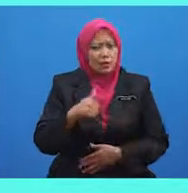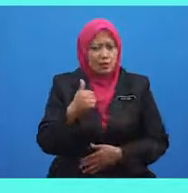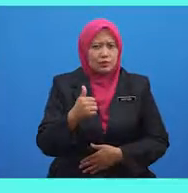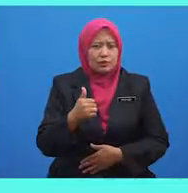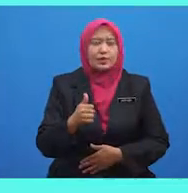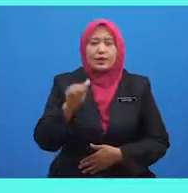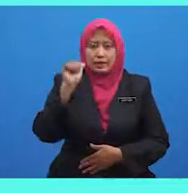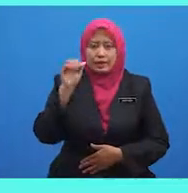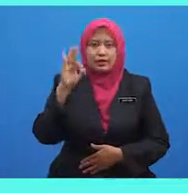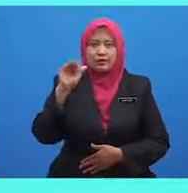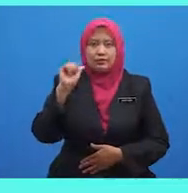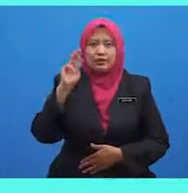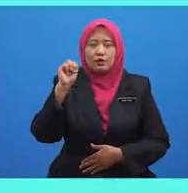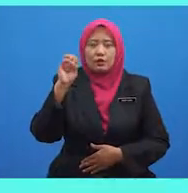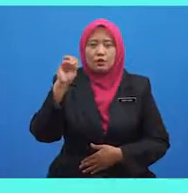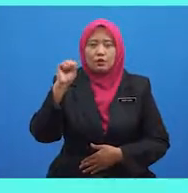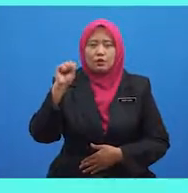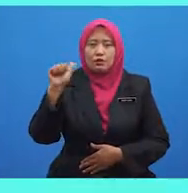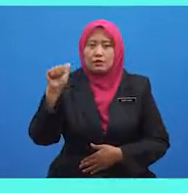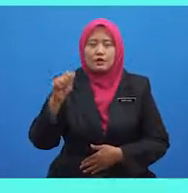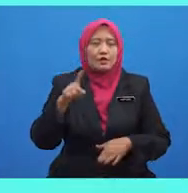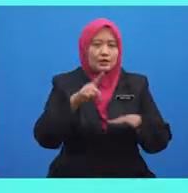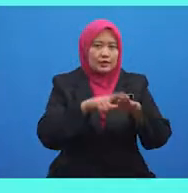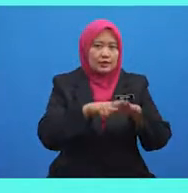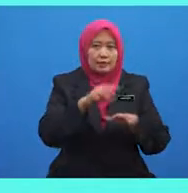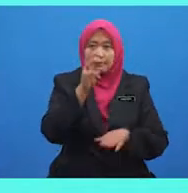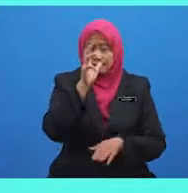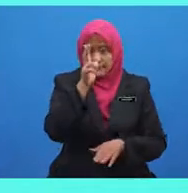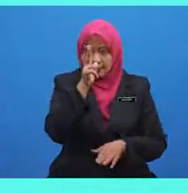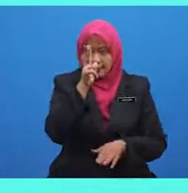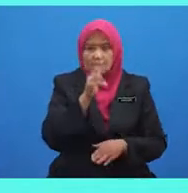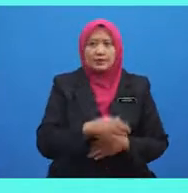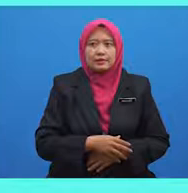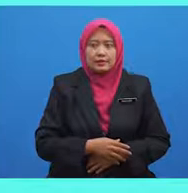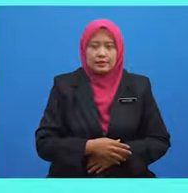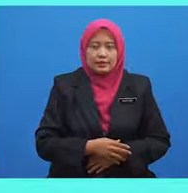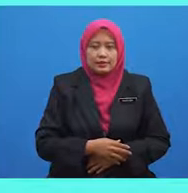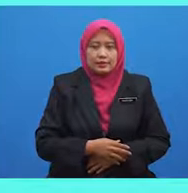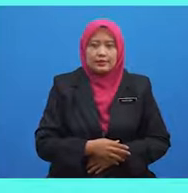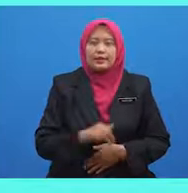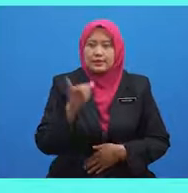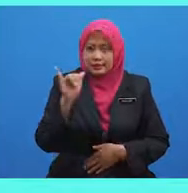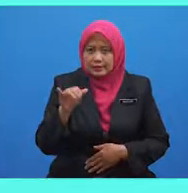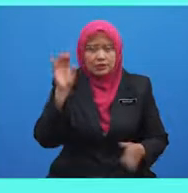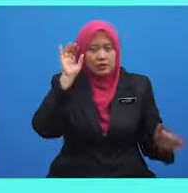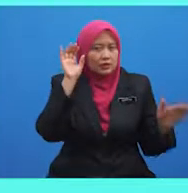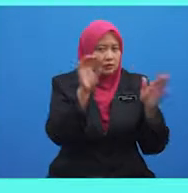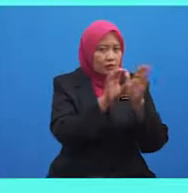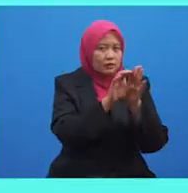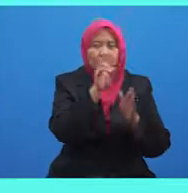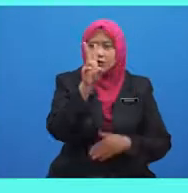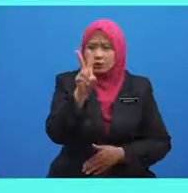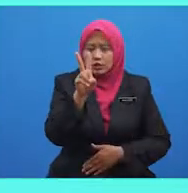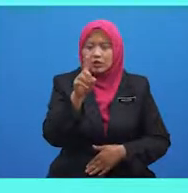A Famosa di Melaka dan gambar yang kedua ialah... Ya, tepat sekali! Replika